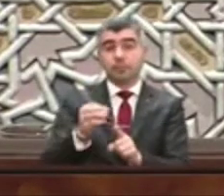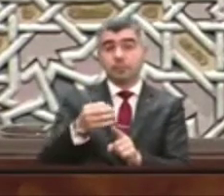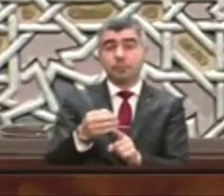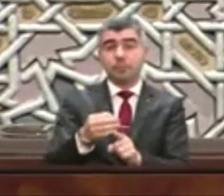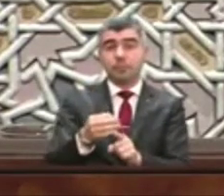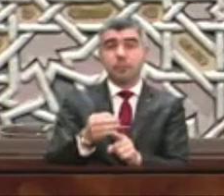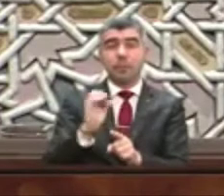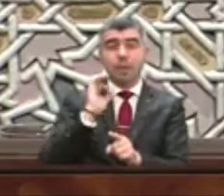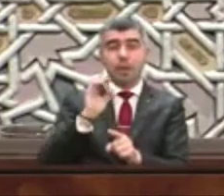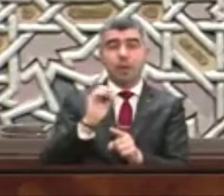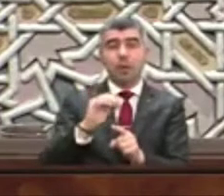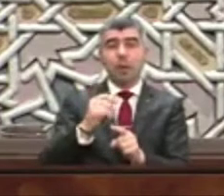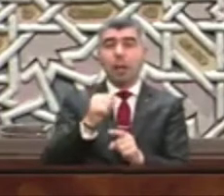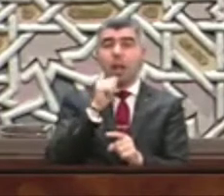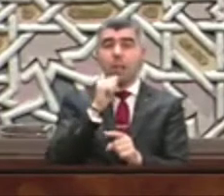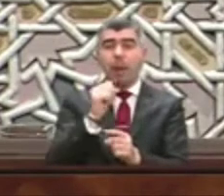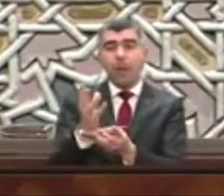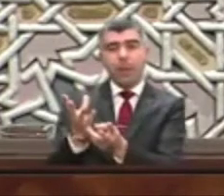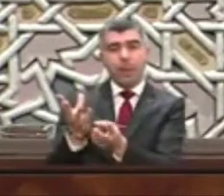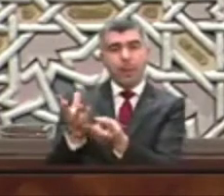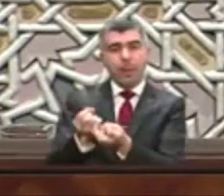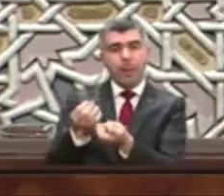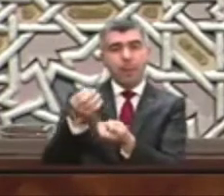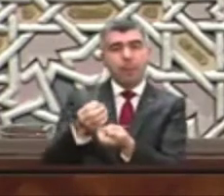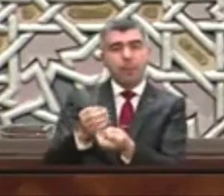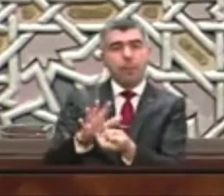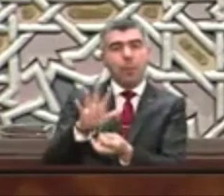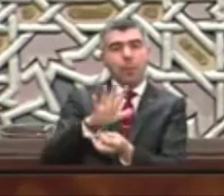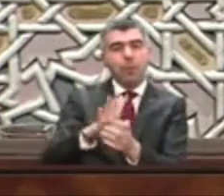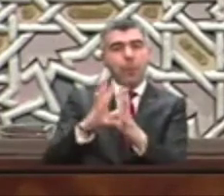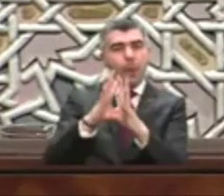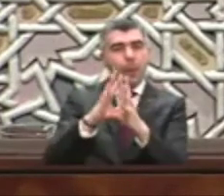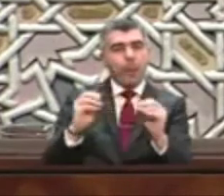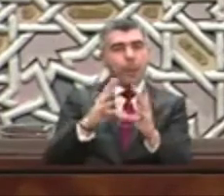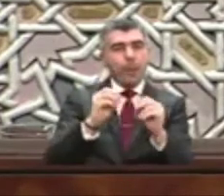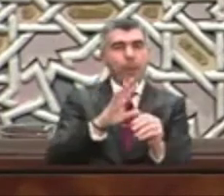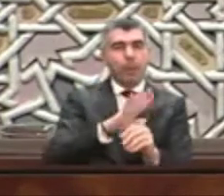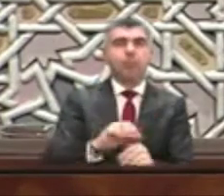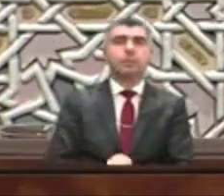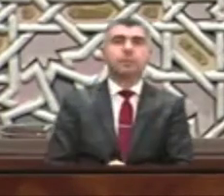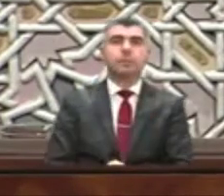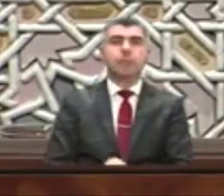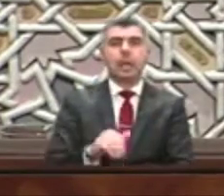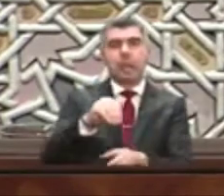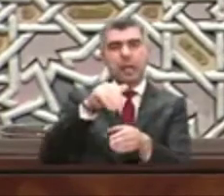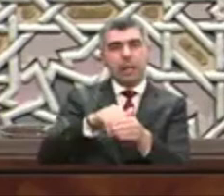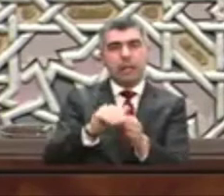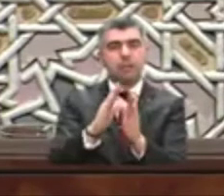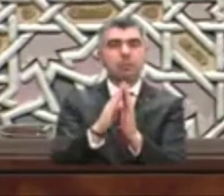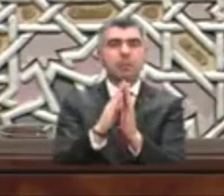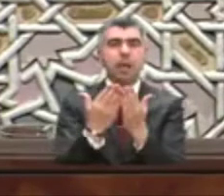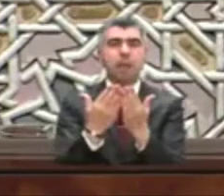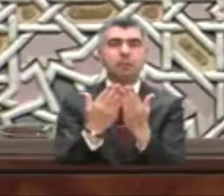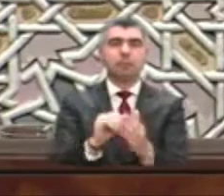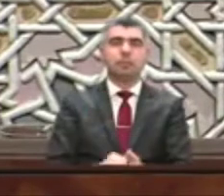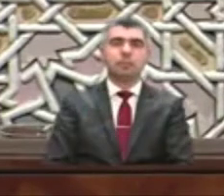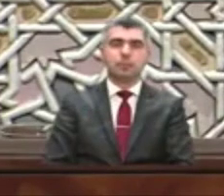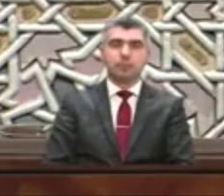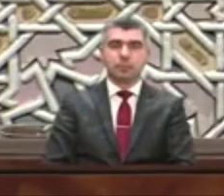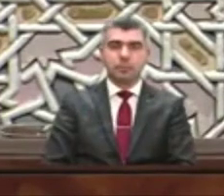المفرط للفرشة المائية، للسيدات والسادة النواب المحترمين من فريق تقدم والاشتراكية. لك الكلمة سيدنا أي